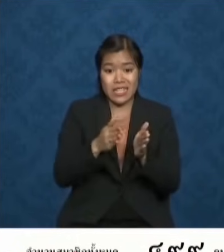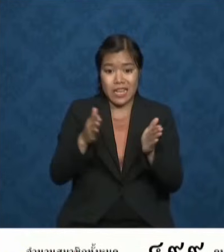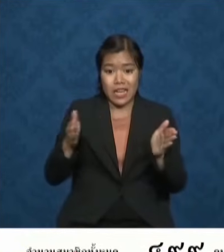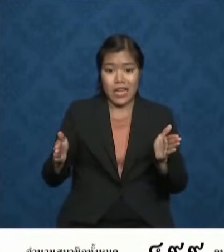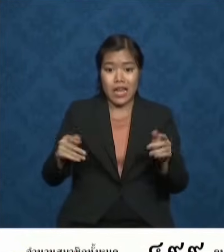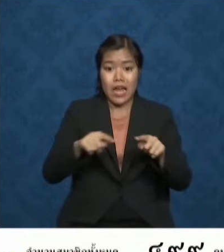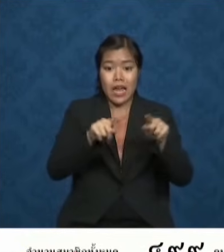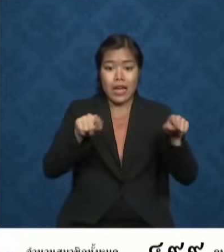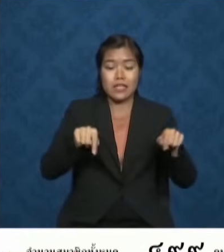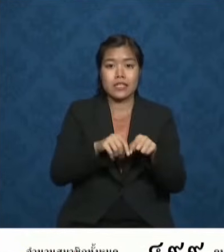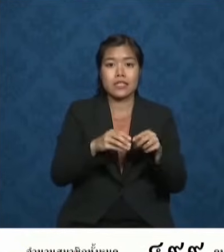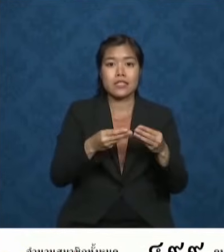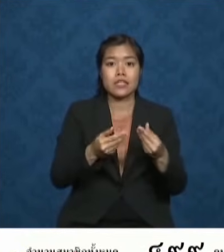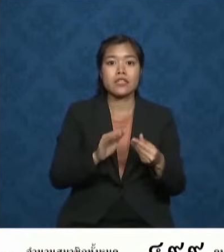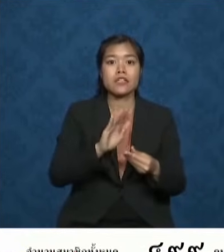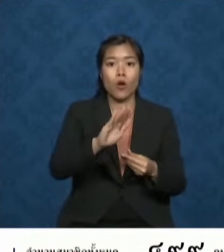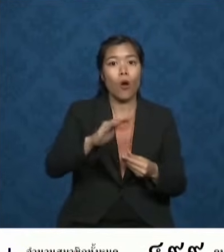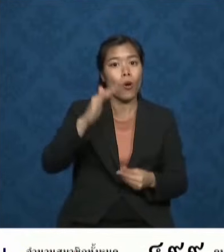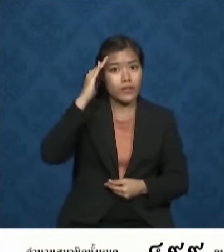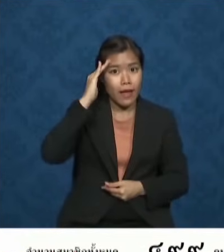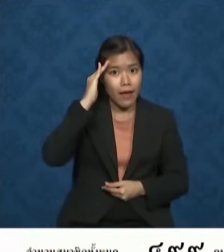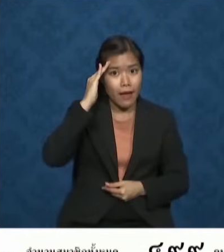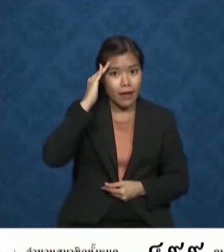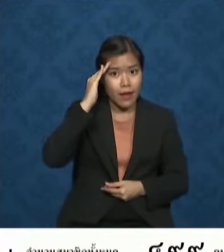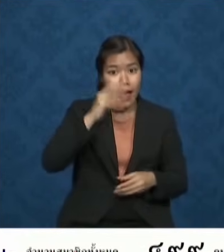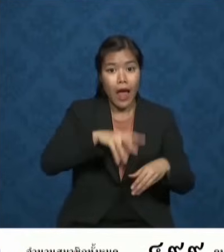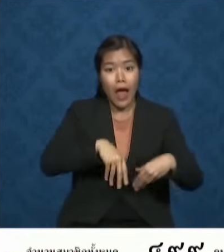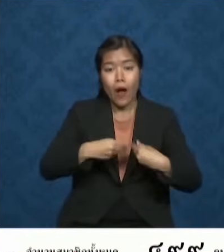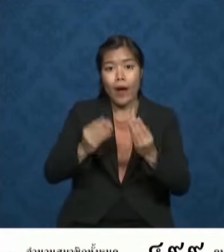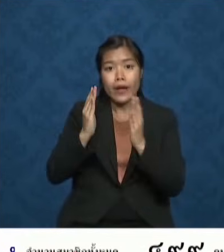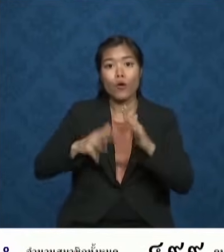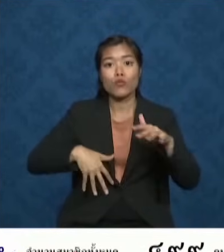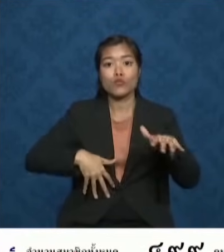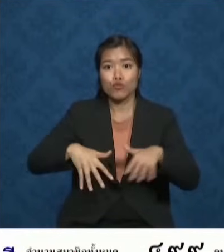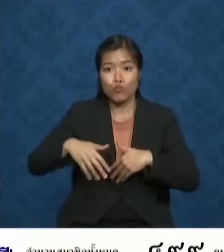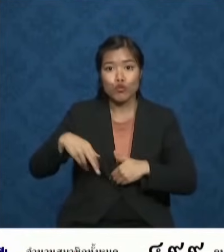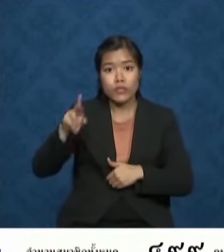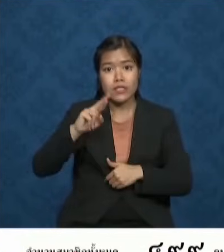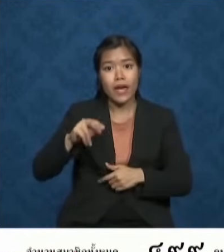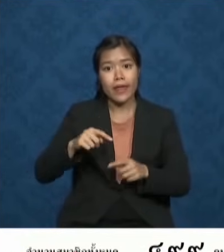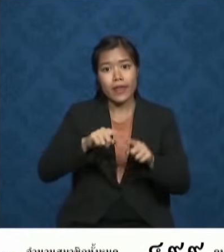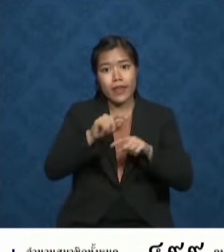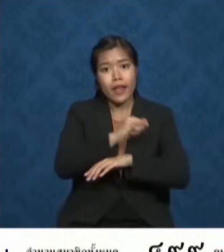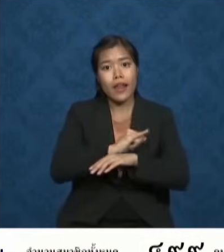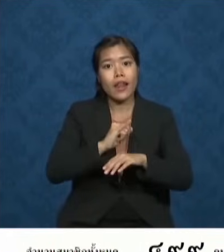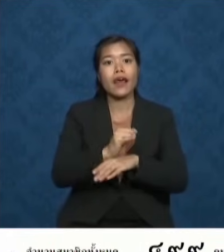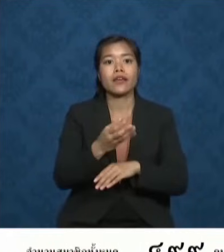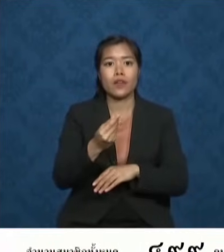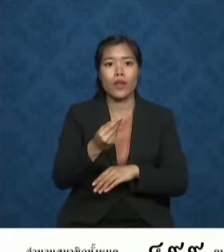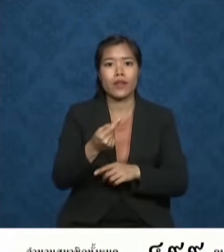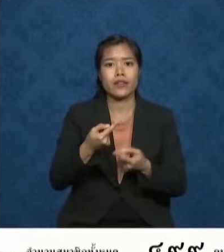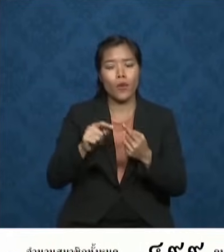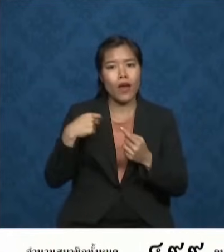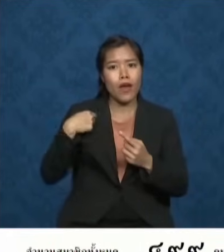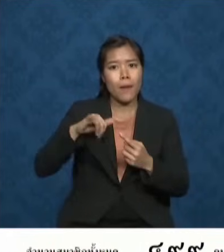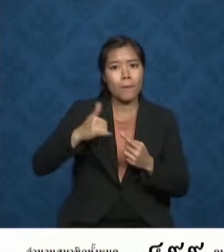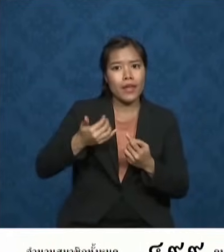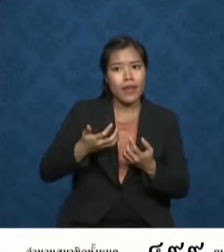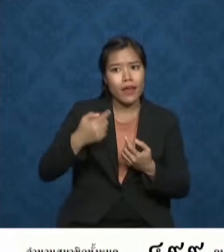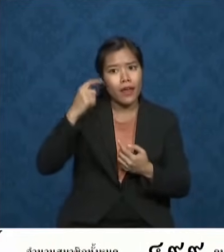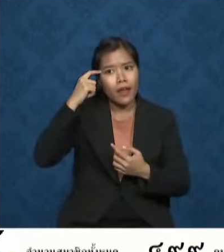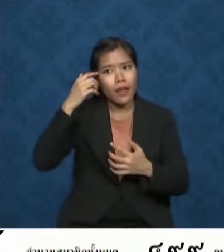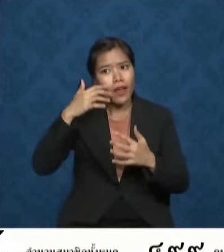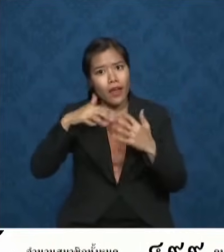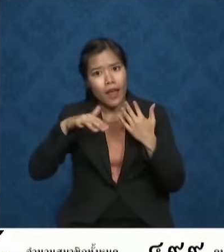ว่าเรื่องที่ดินทหารนี่มีความเข้าใจคลาดเคลื่อนอยู่เยอะผมเองก็เคยเข้าใจคลาดเคลื่อนผ่านไปเขาชี้